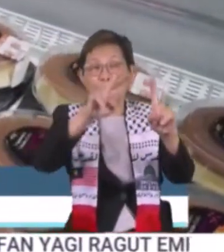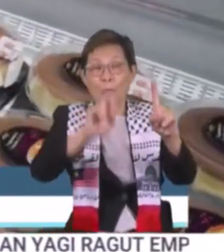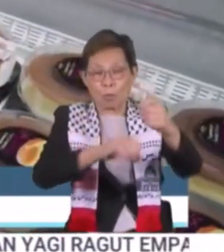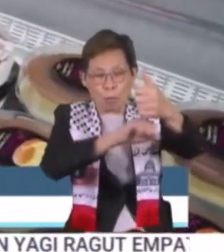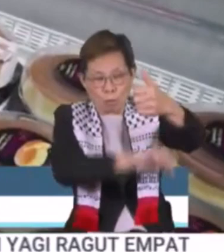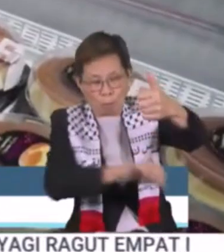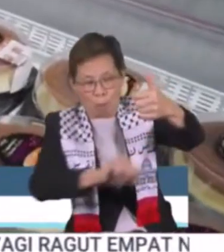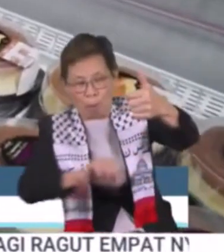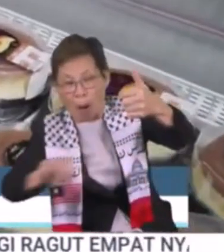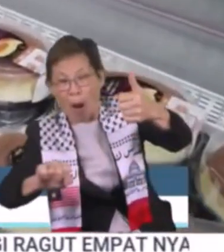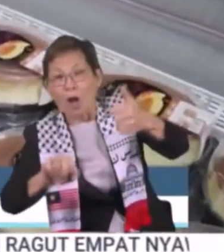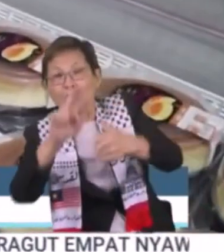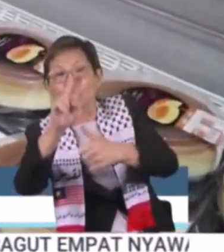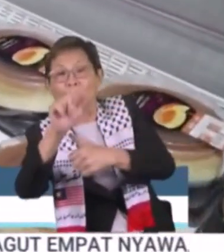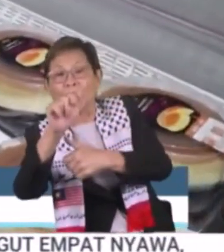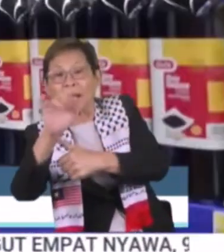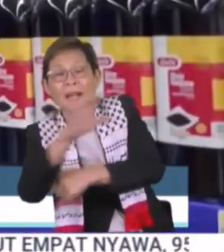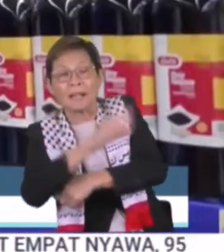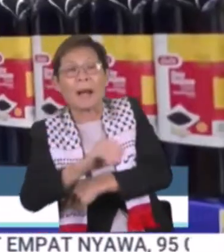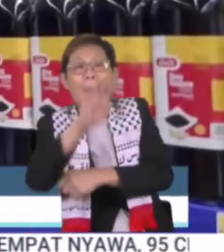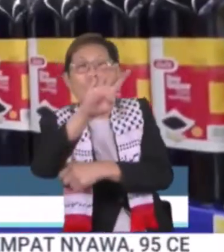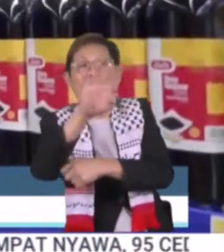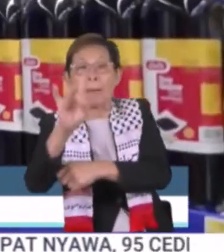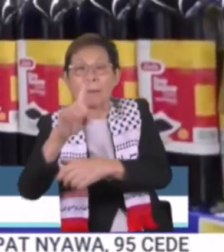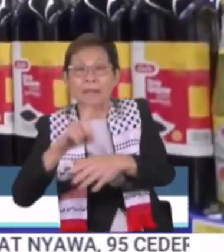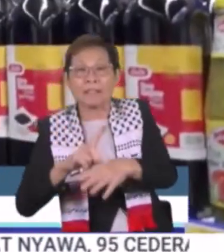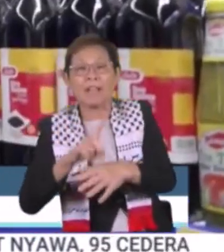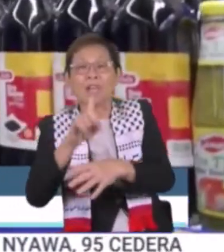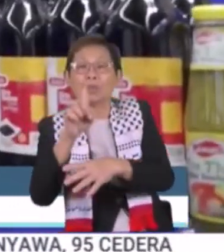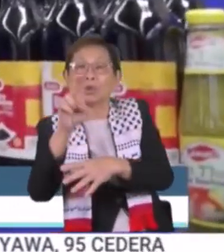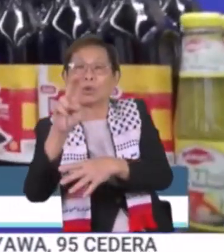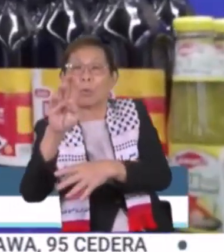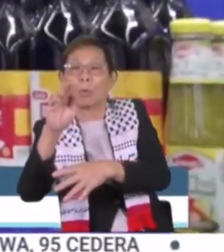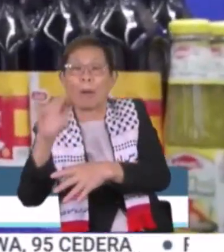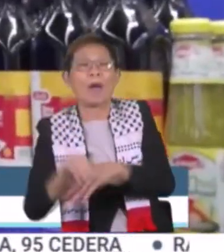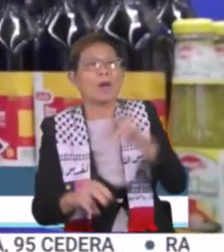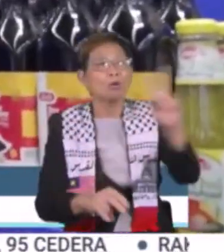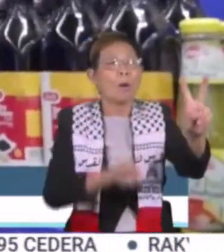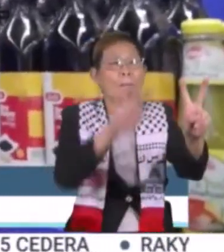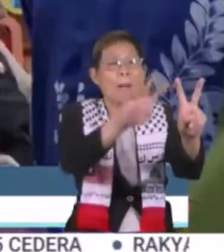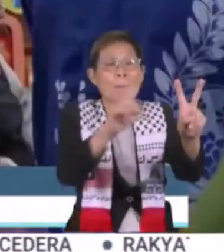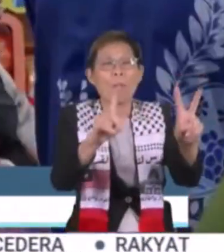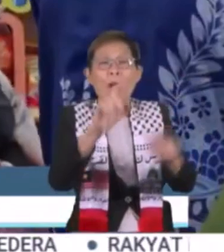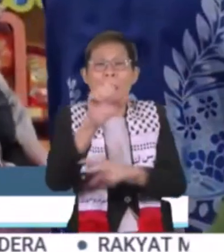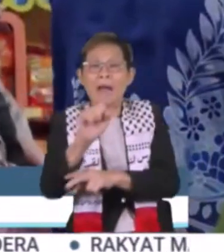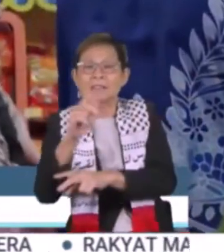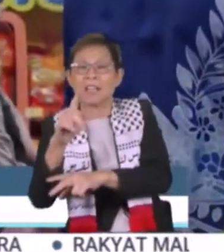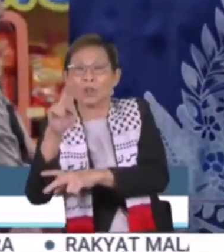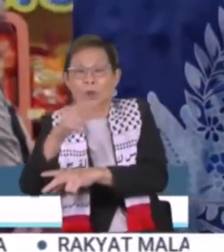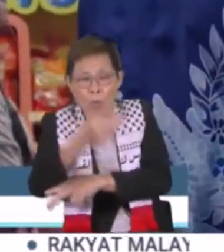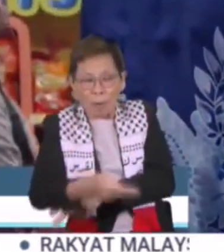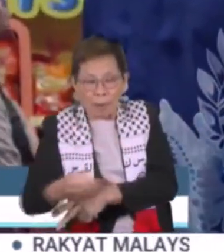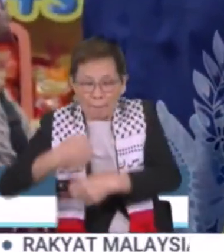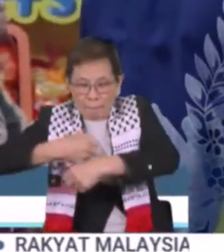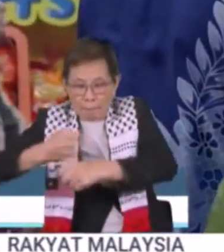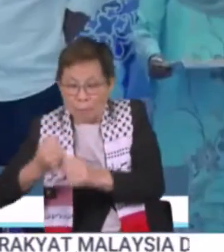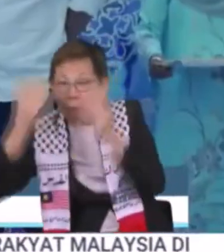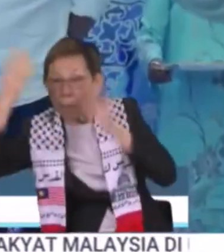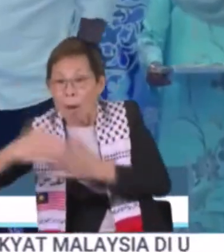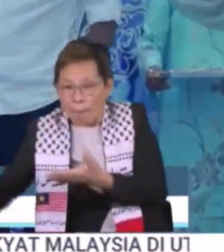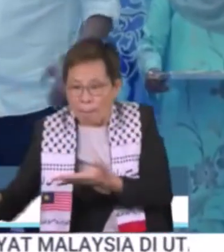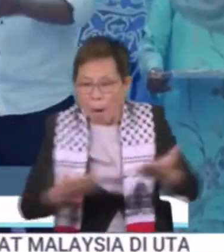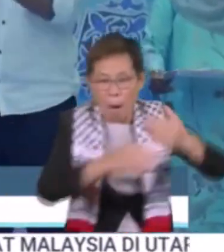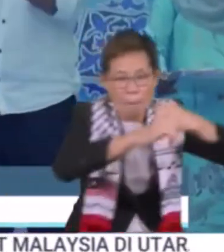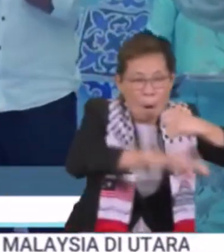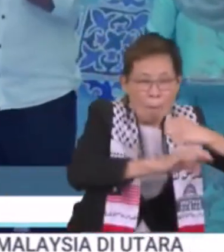cawangan di UAE termasuk 48 buah di Dubai sebanyak 241 SKU barangan buatan Malaysia di bawah